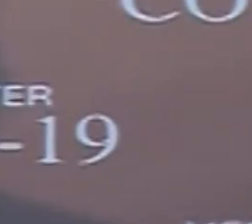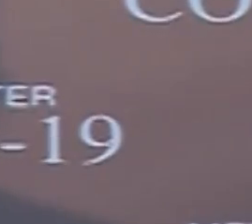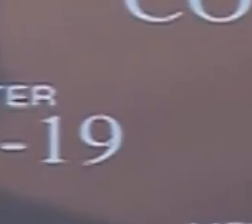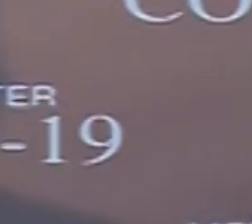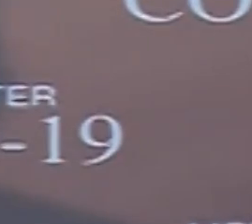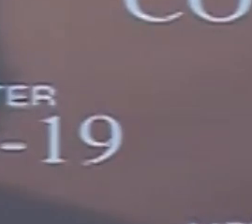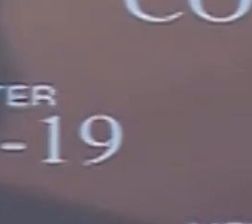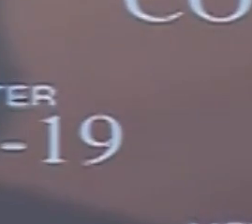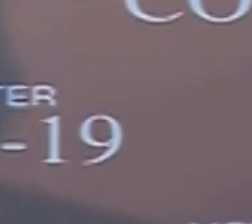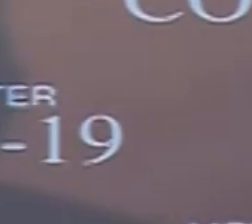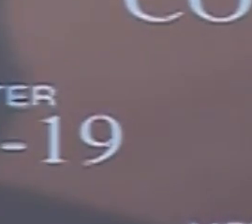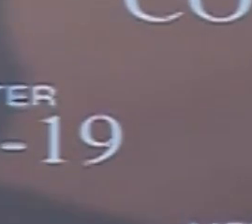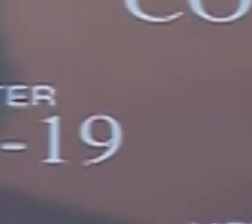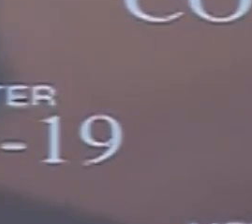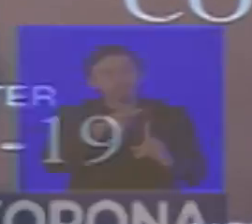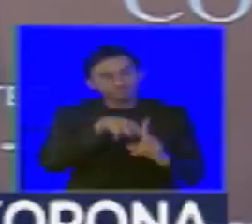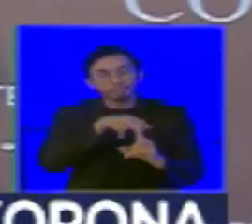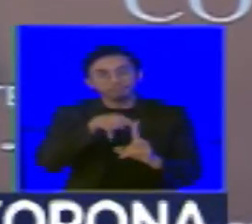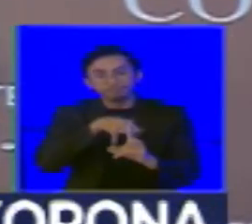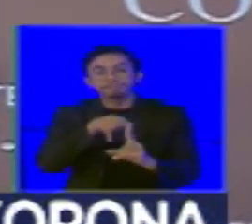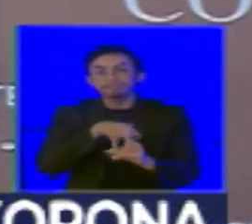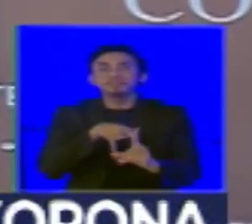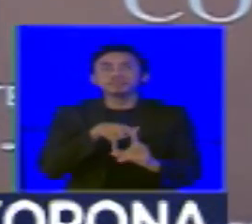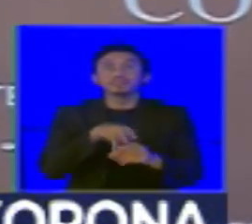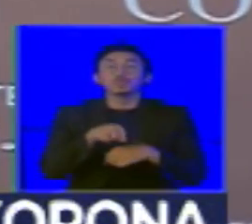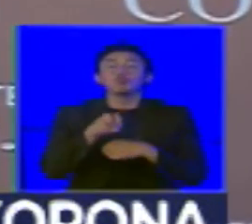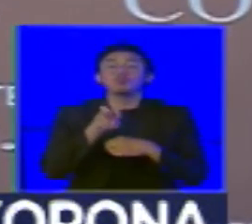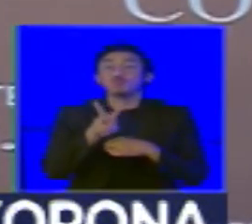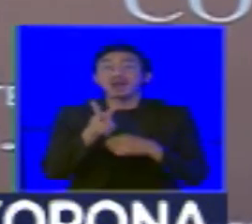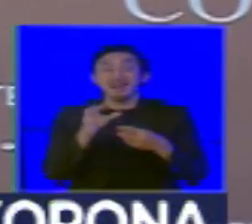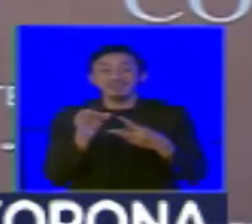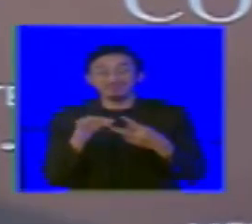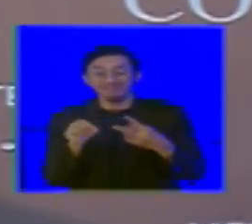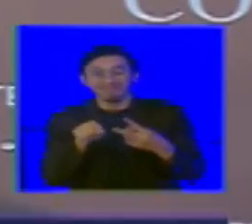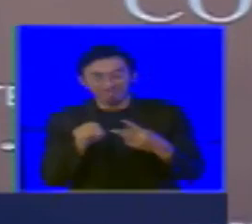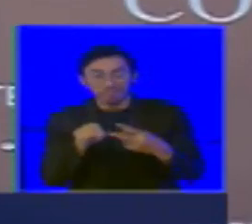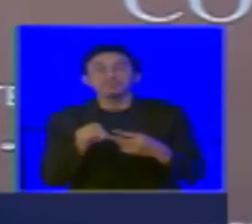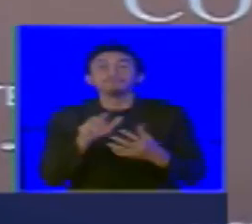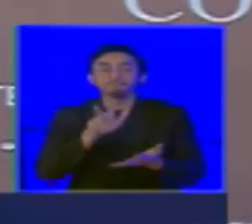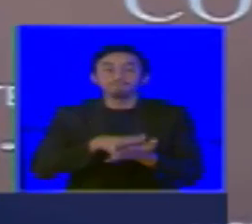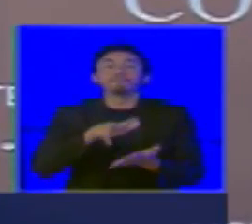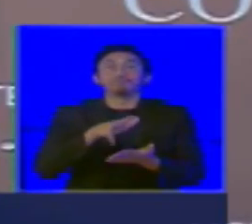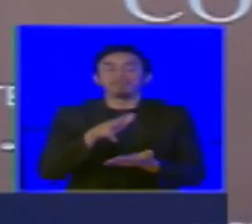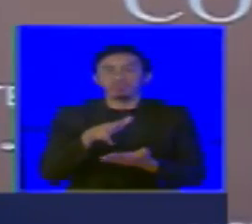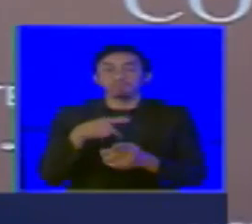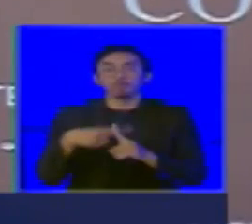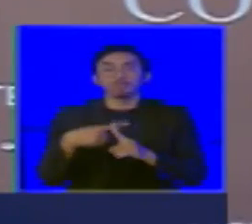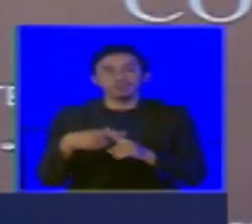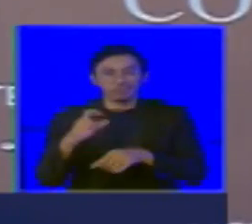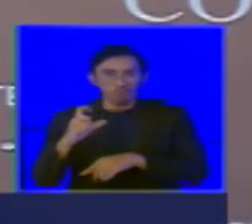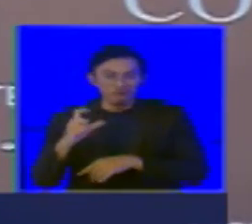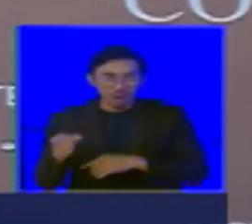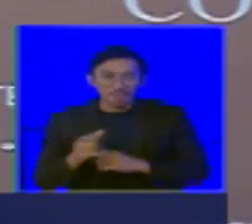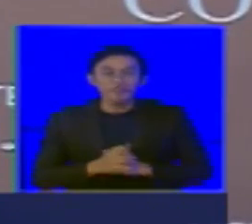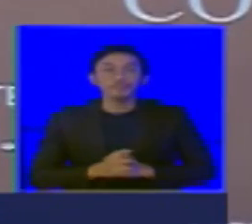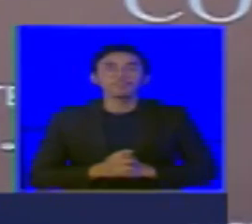dapatkan 2 orang konfirm positif yang kita sebut sebagai